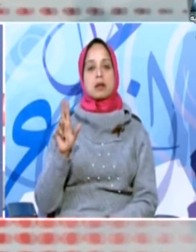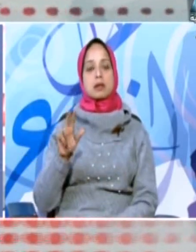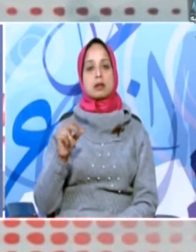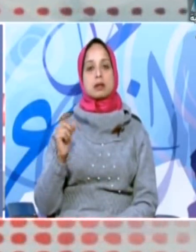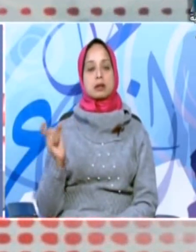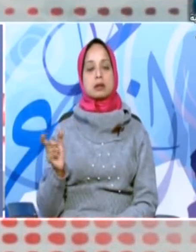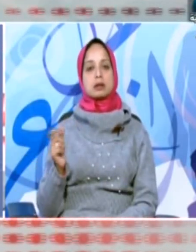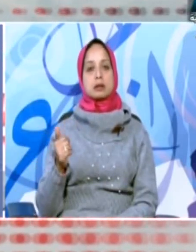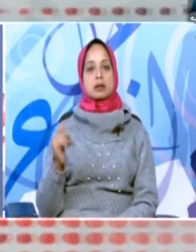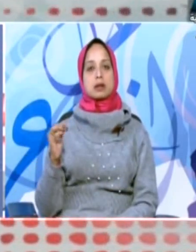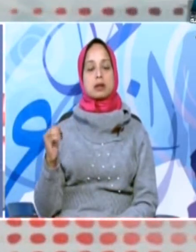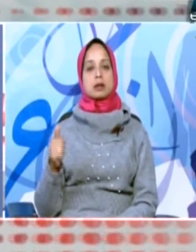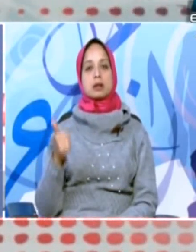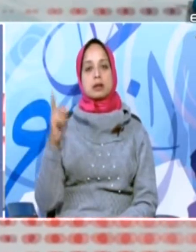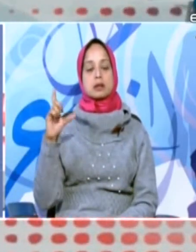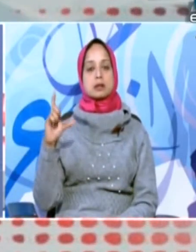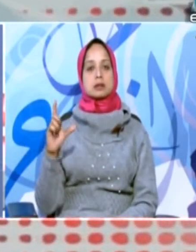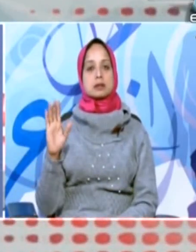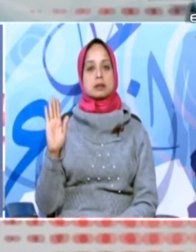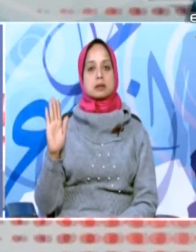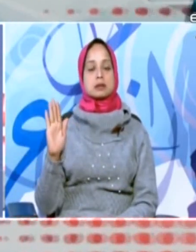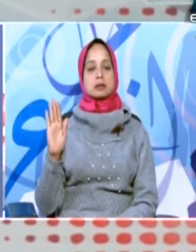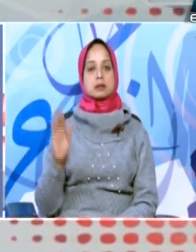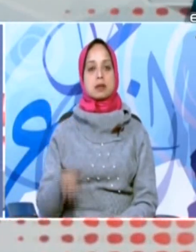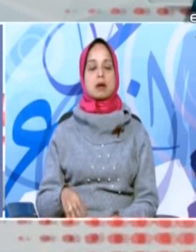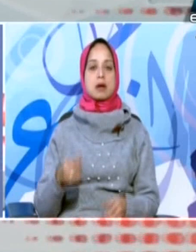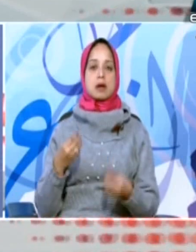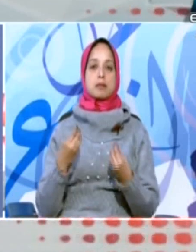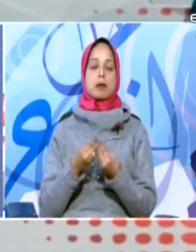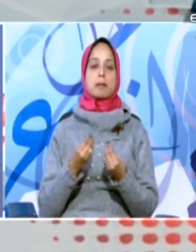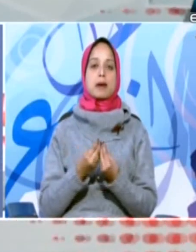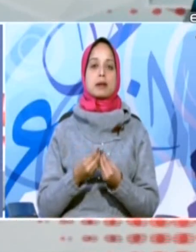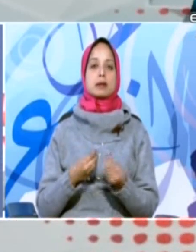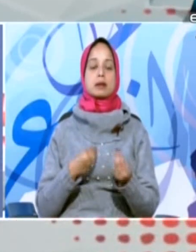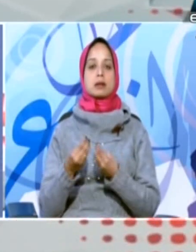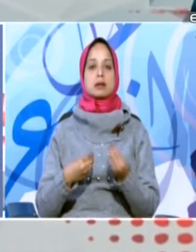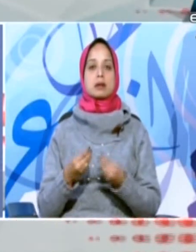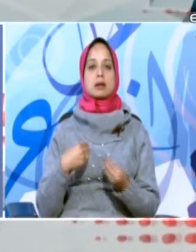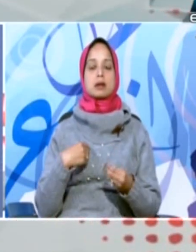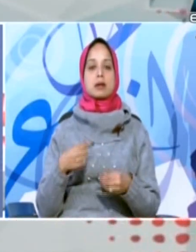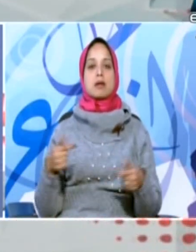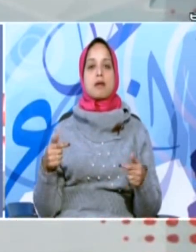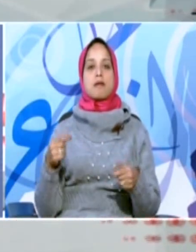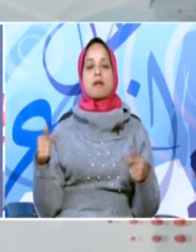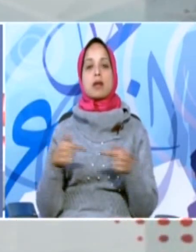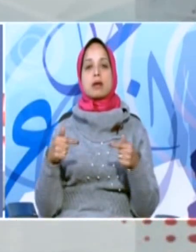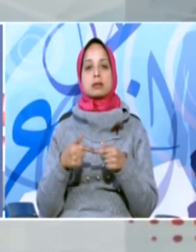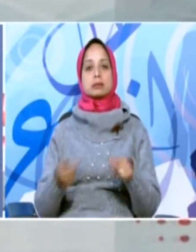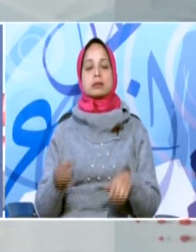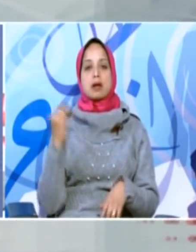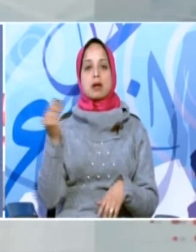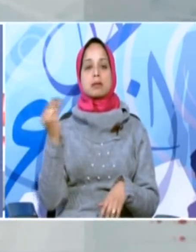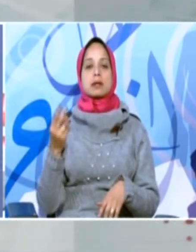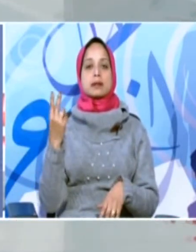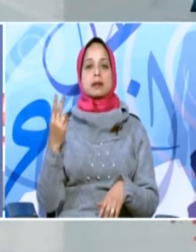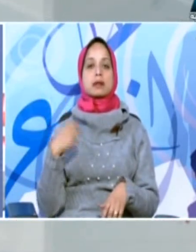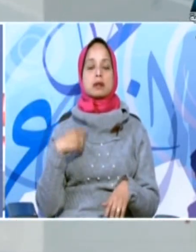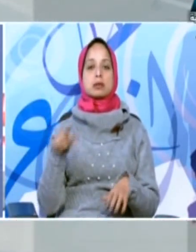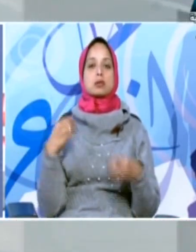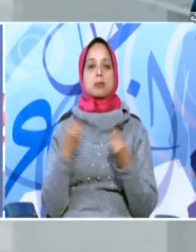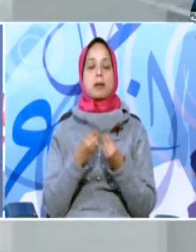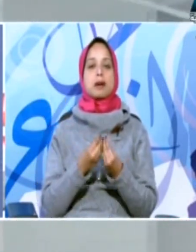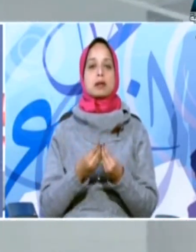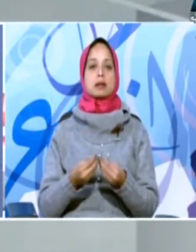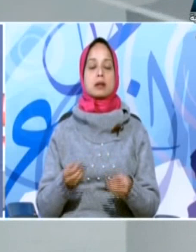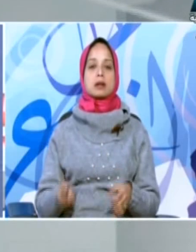نحاس هنا لما راح لانجلترا، انا عايز اعمل معاكم علاقة في الحرب العالمية الثانية تضمن مساعدة انجلترا، مساعدة مصر لانجلترا مقابل بعد الحرب لغاية التحفظات،